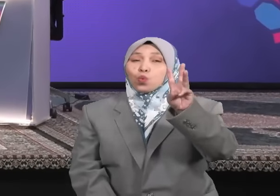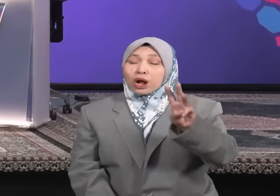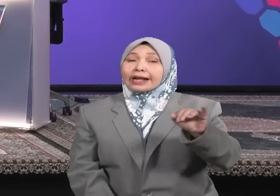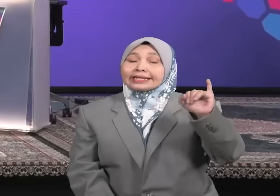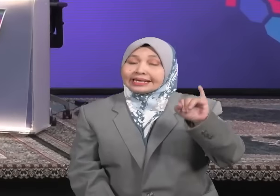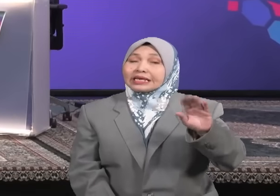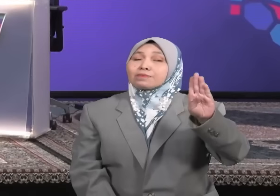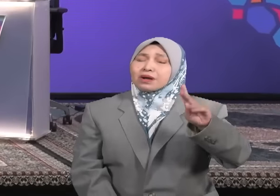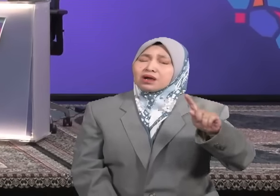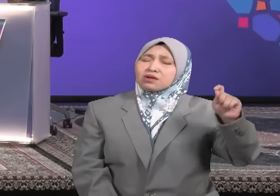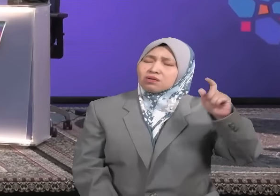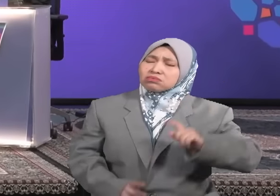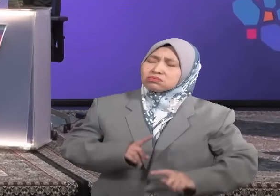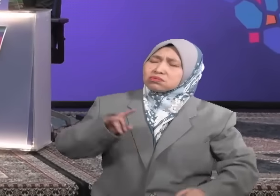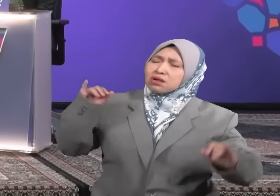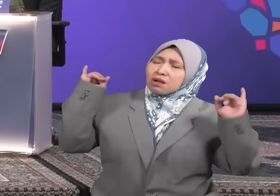عباد الله